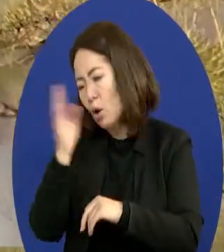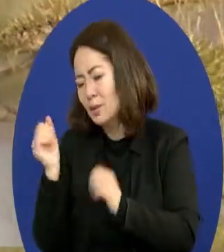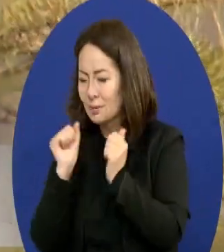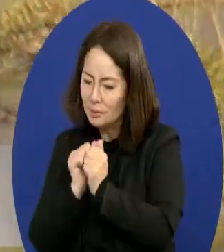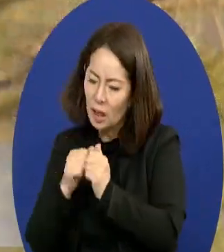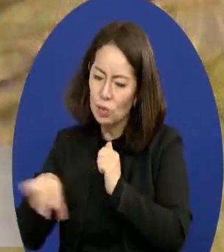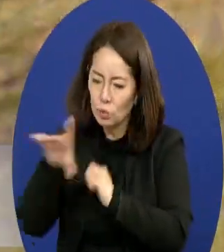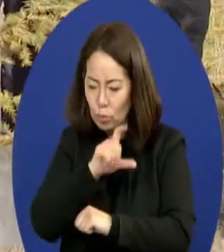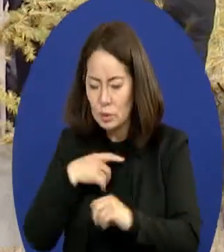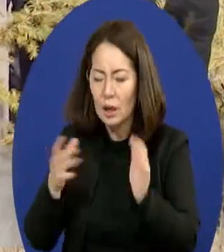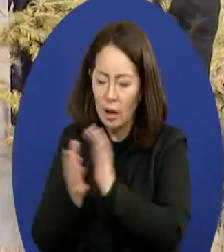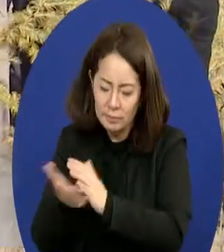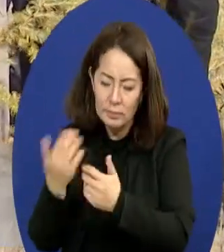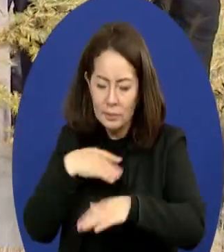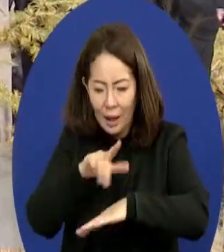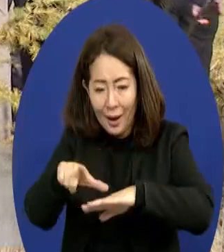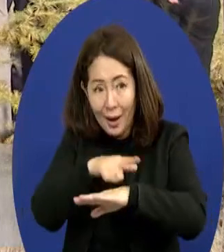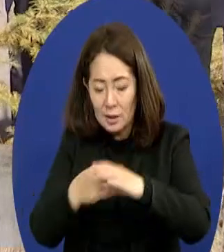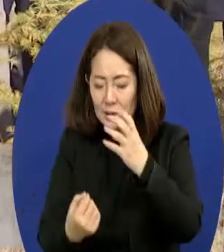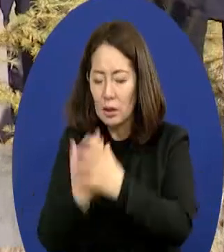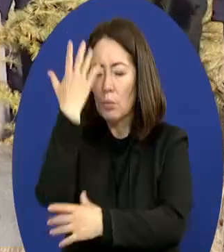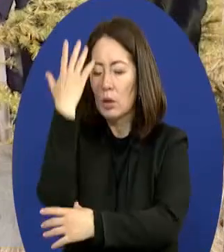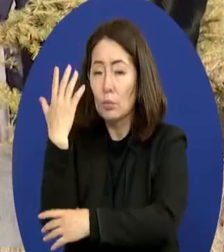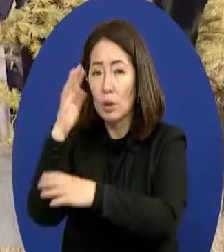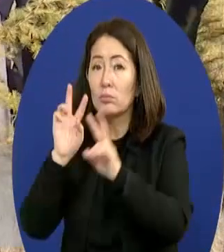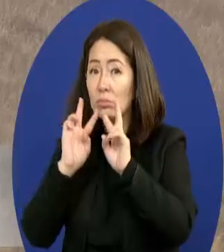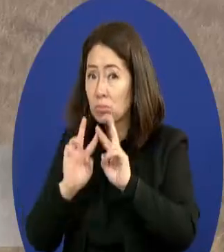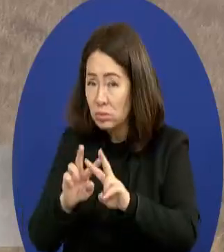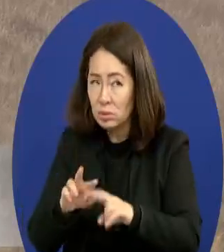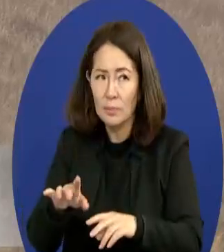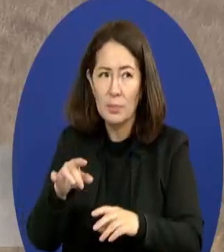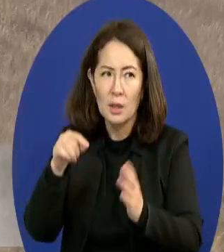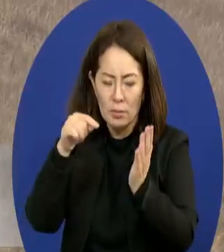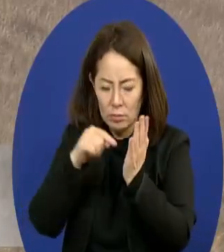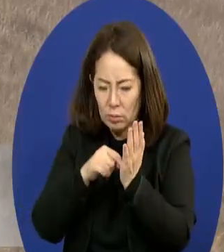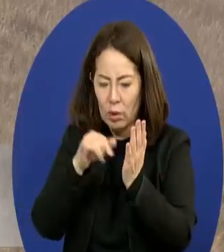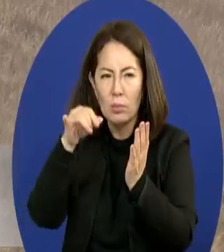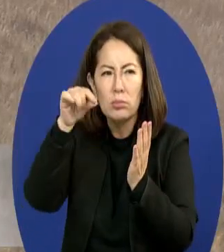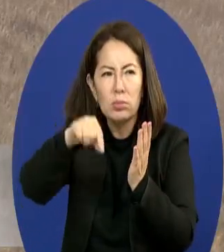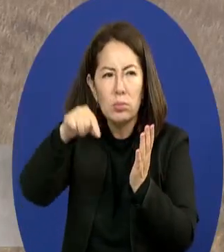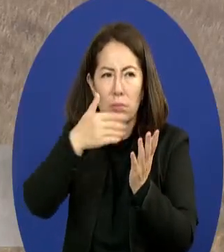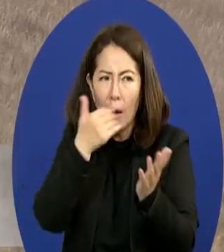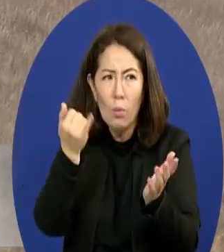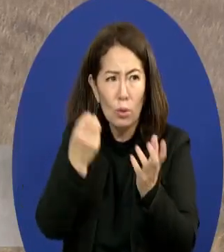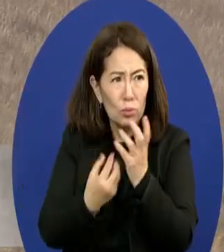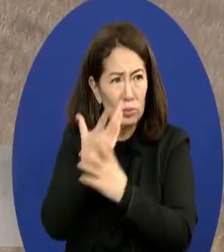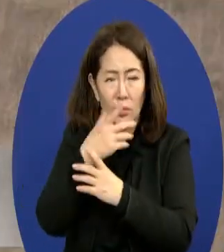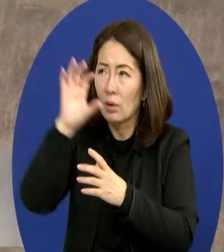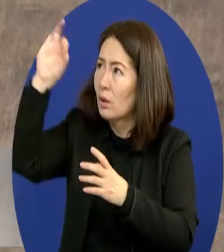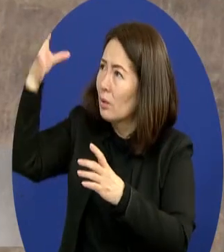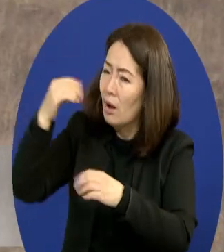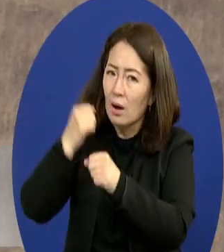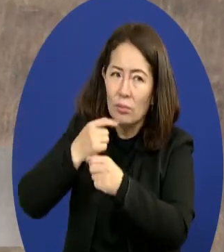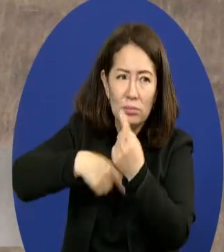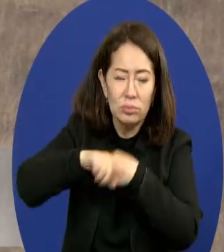зүтгэгчэд иргэдтэй хамтарч энэ газарт мод тарьж эхэлсэн. Туслын системгүйгээр мод урахгүй нотлогдсон учраас нарны энергиэр